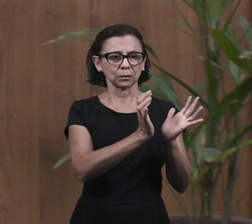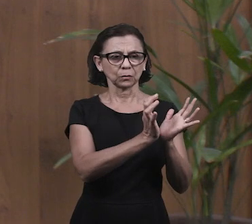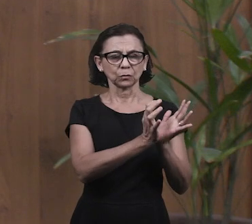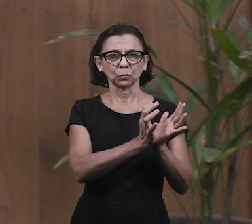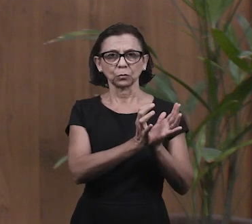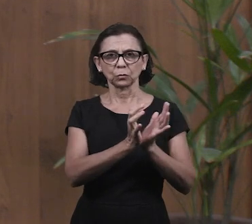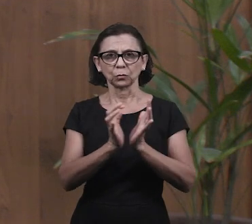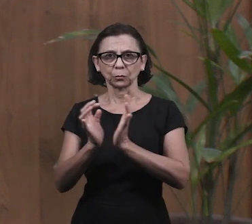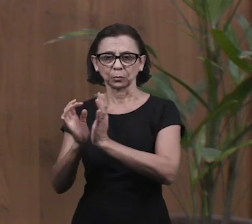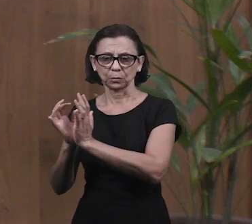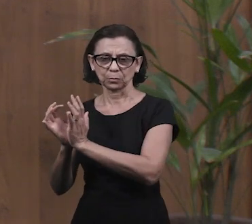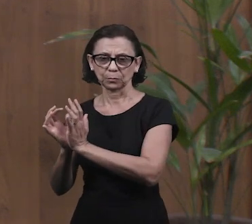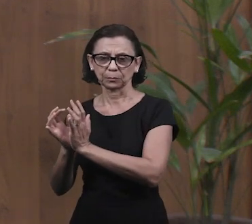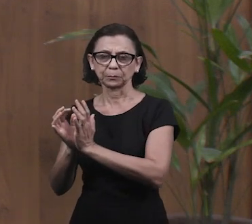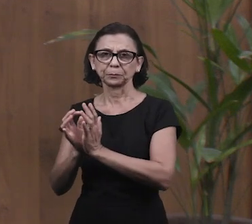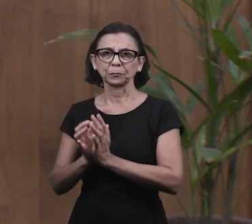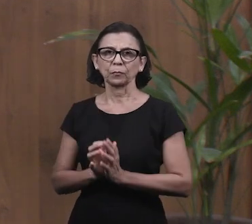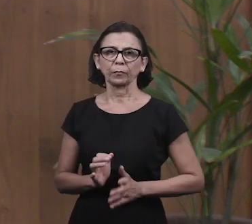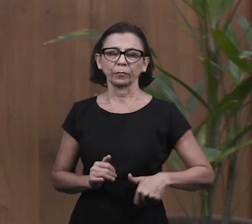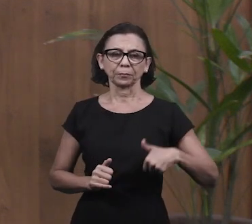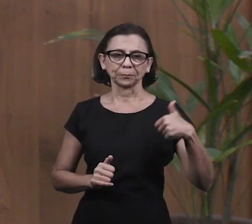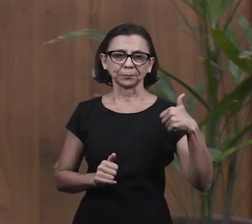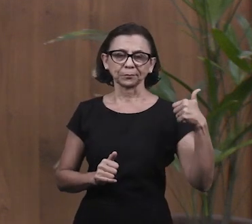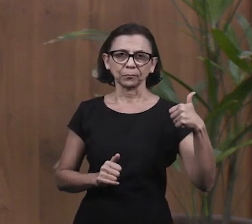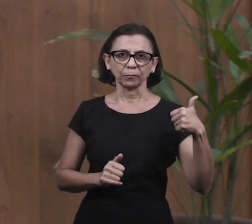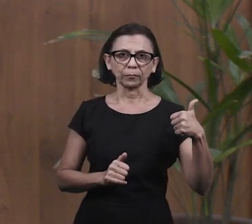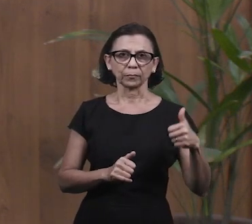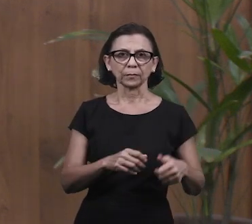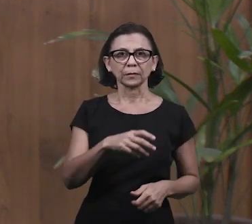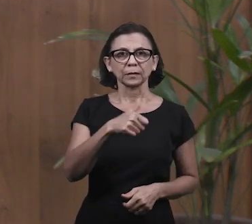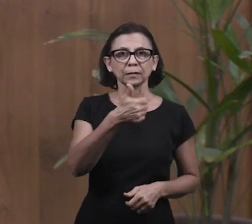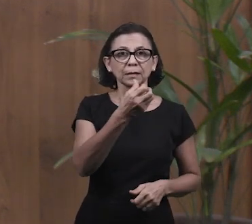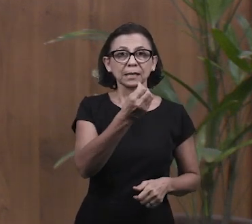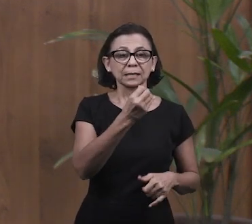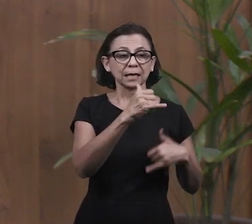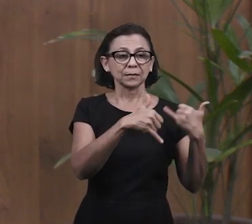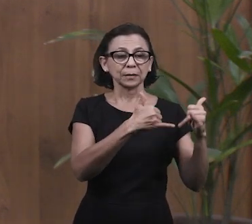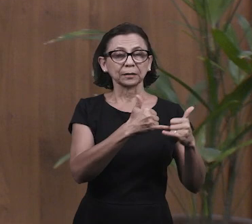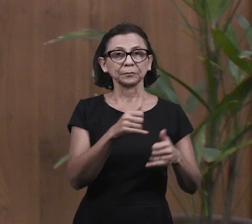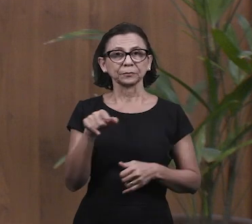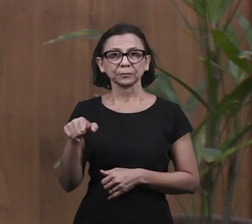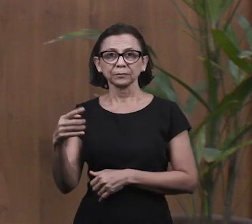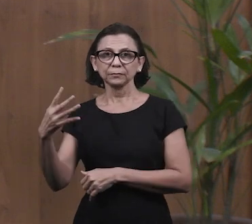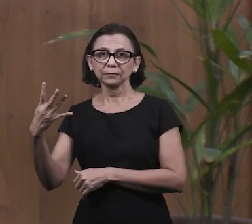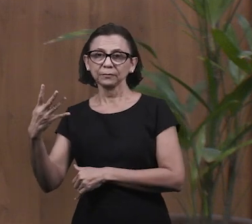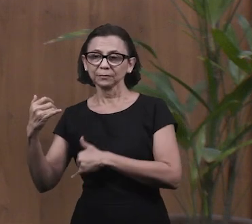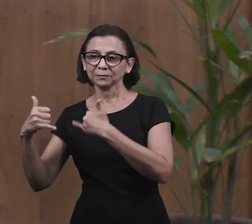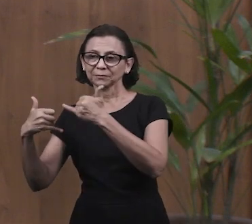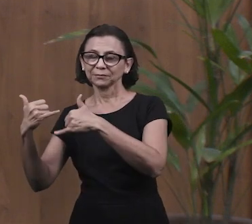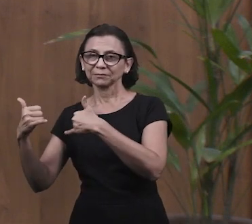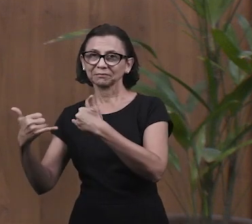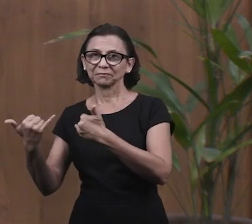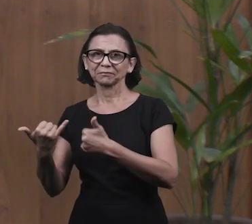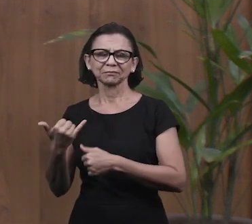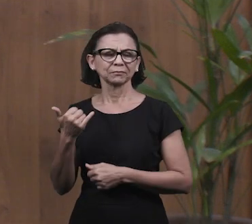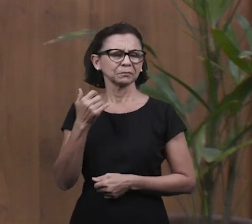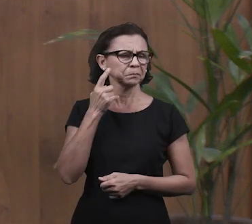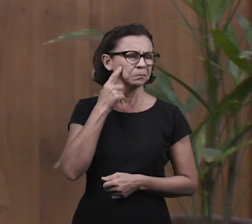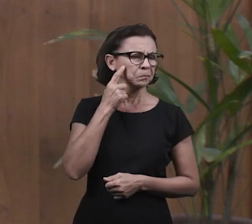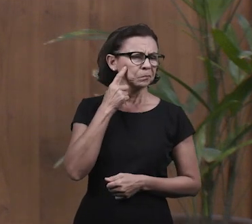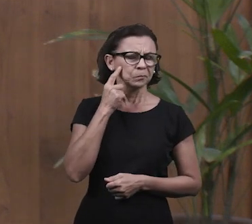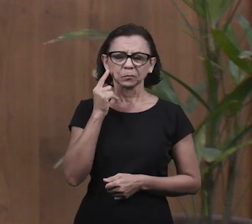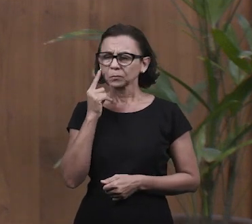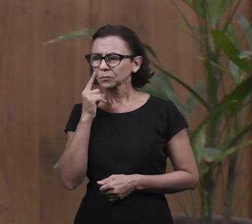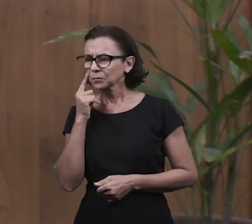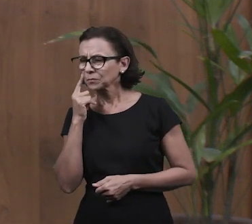l'article publié dans un magazine, un périodique, donc le groupe a été